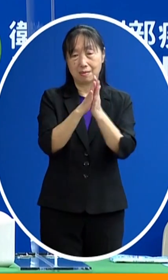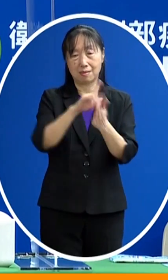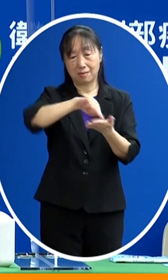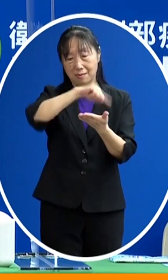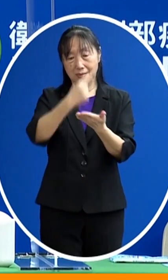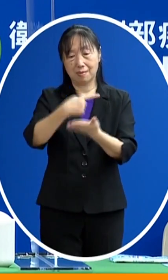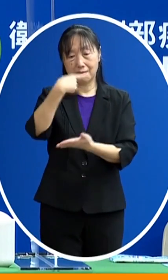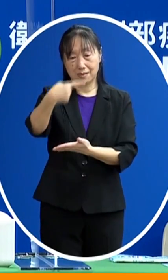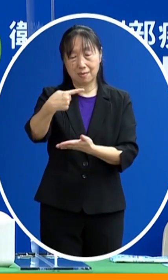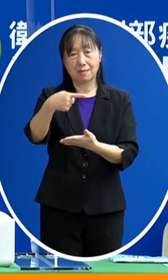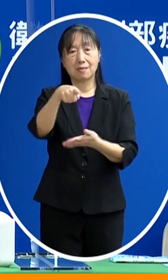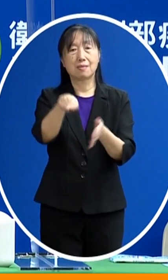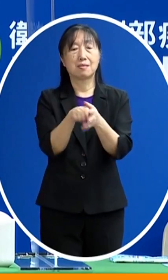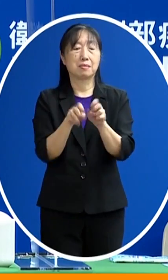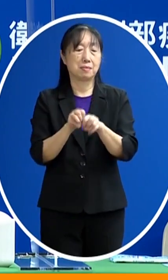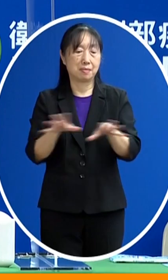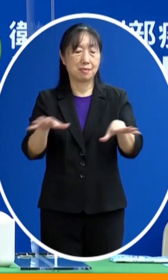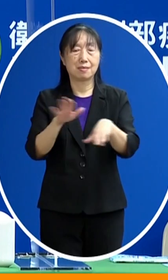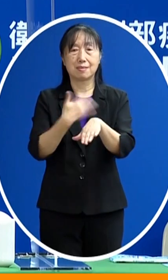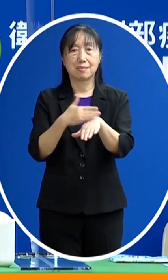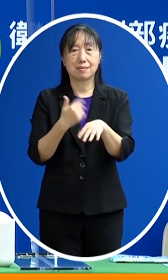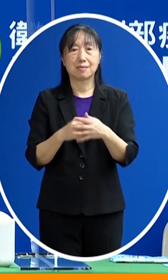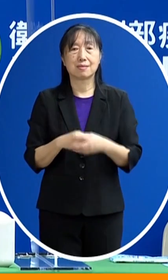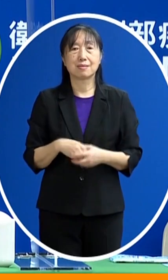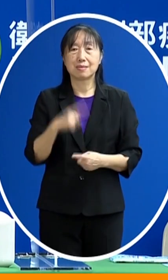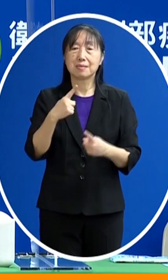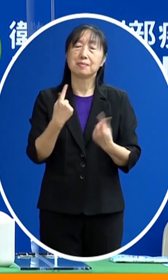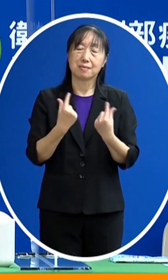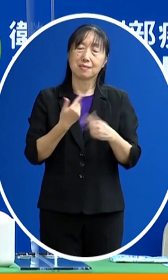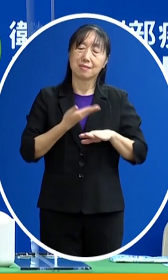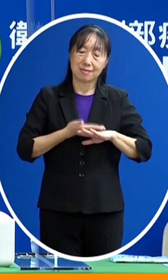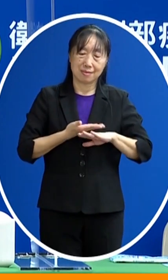示不会往外透，那当然就比较安